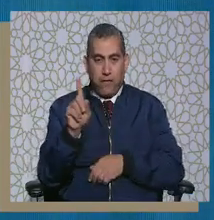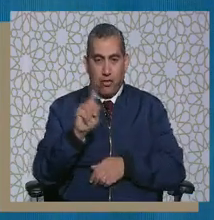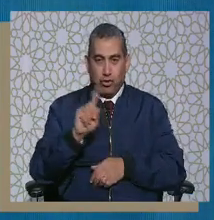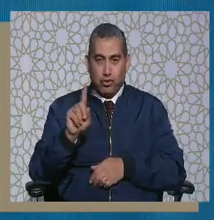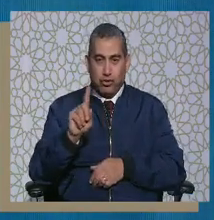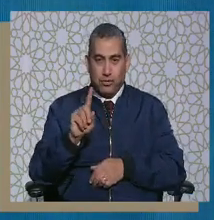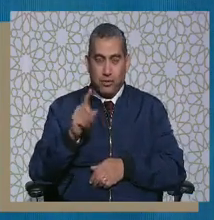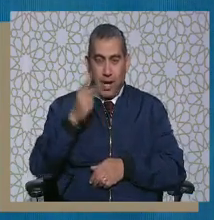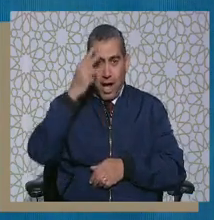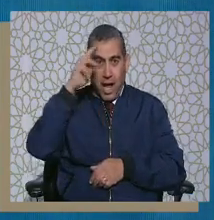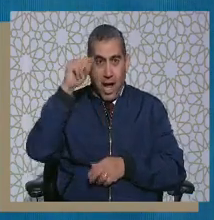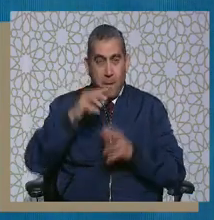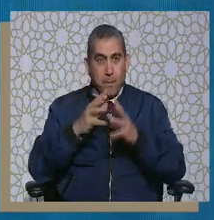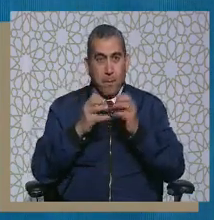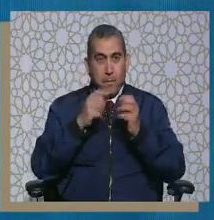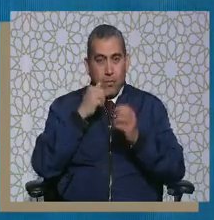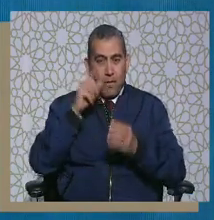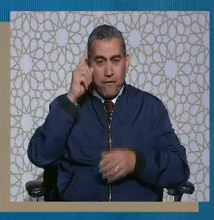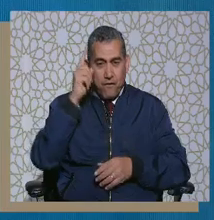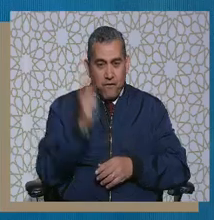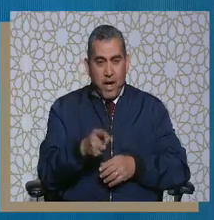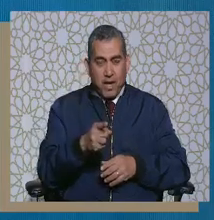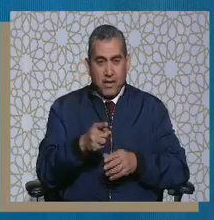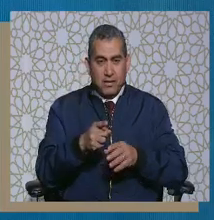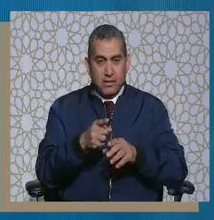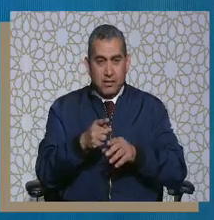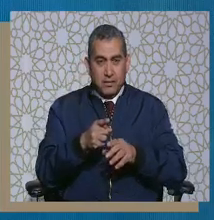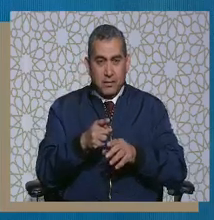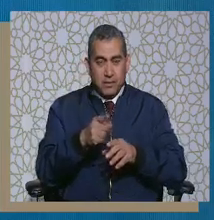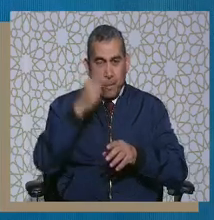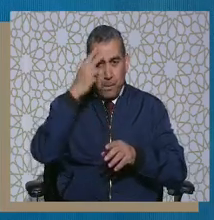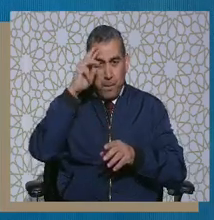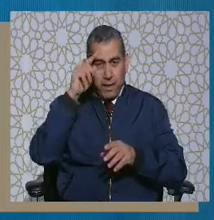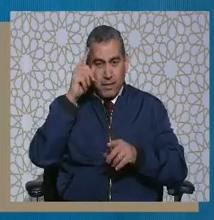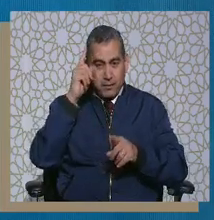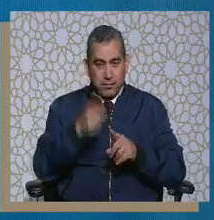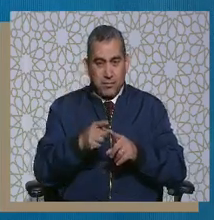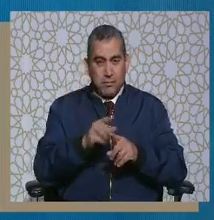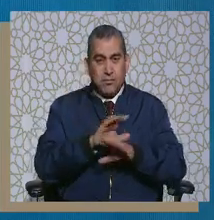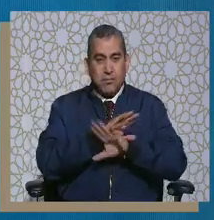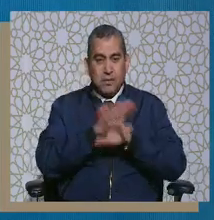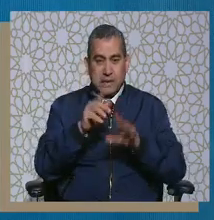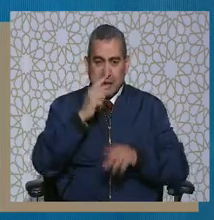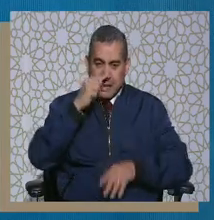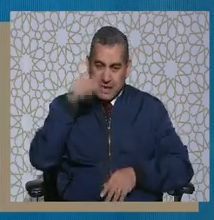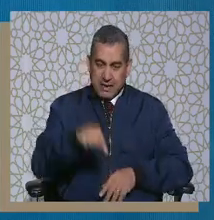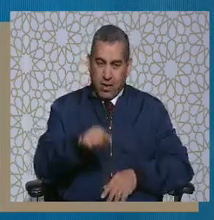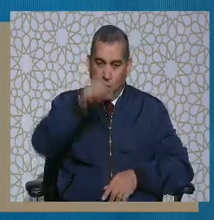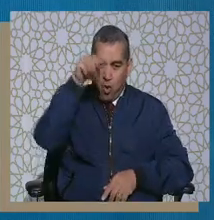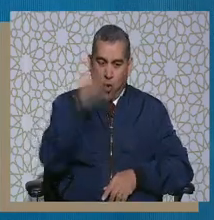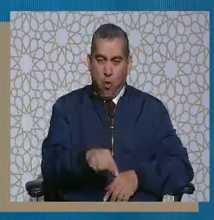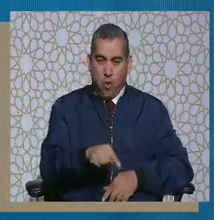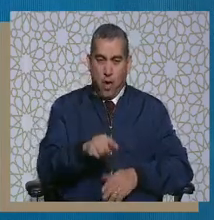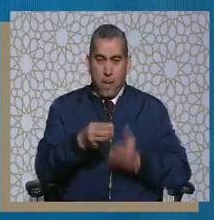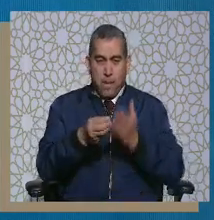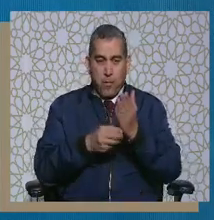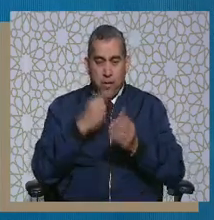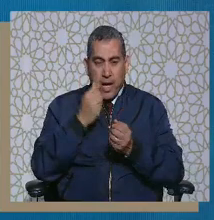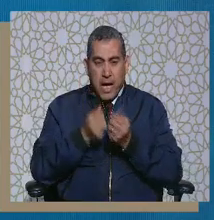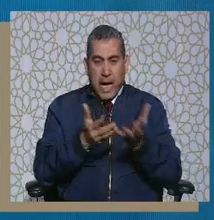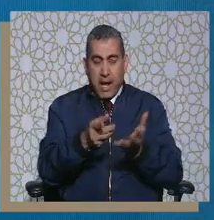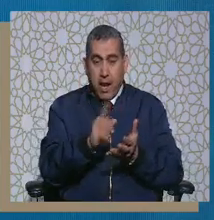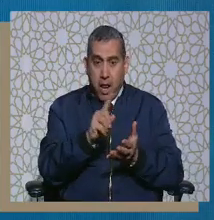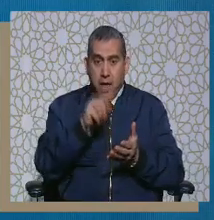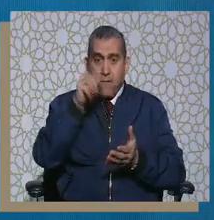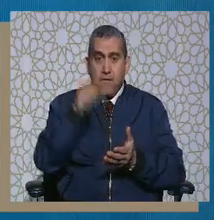وده مش معناه ان هو مفروض عليك بمعنى ان هو في حاجه بتذل وبتمنع من خيرك لا ده